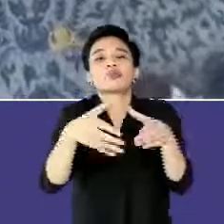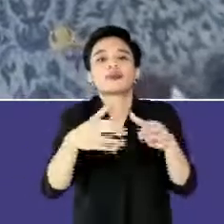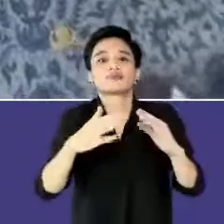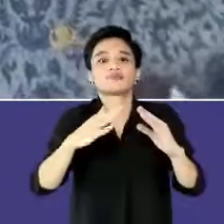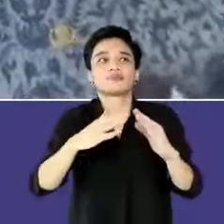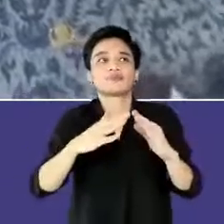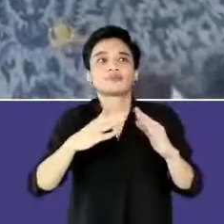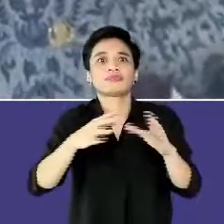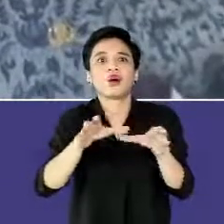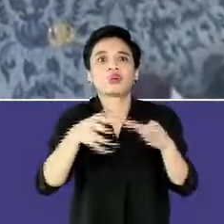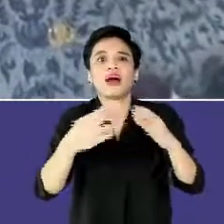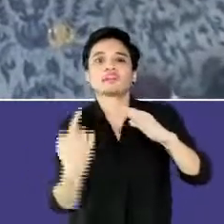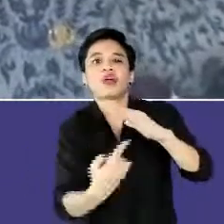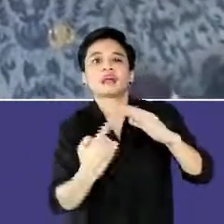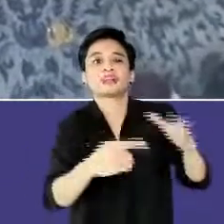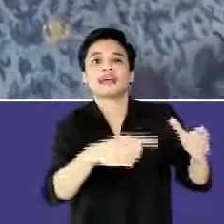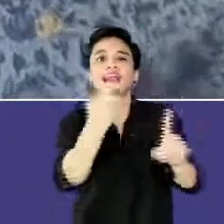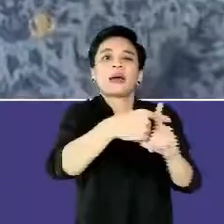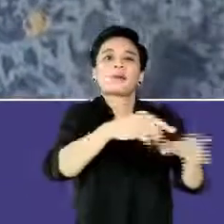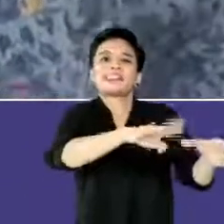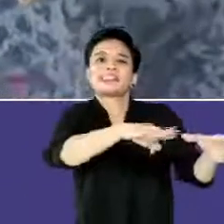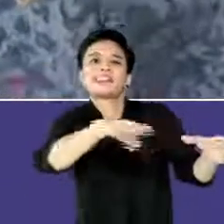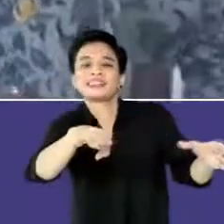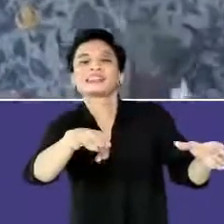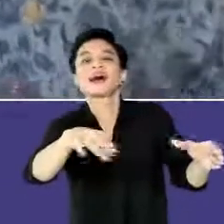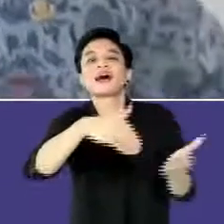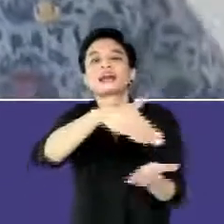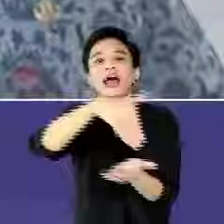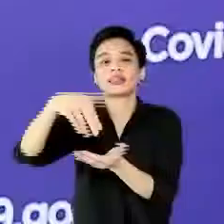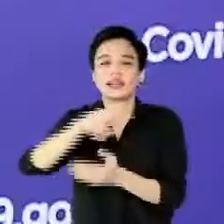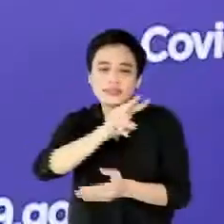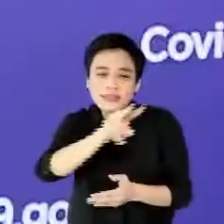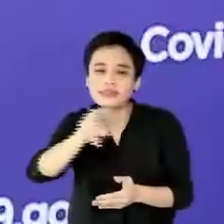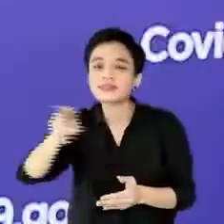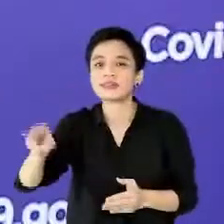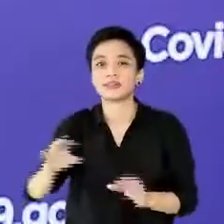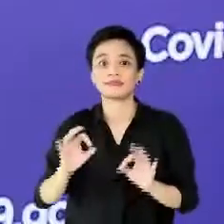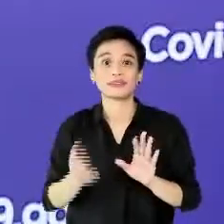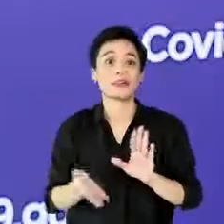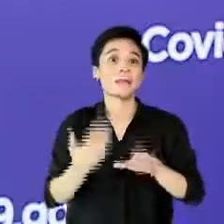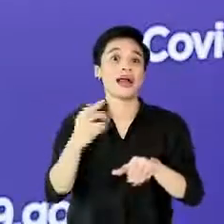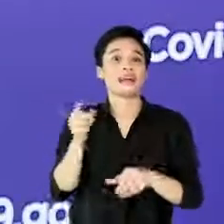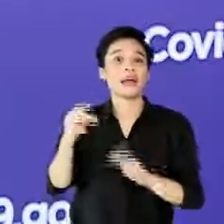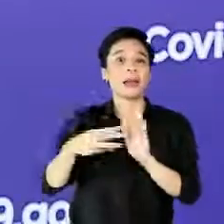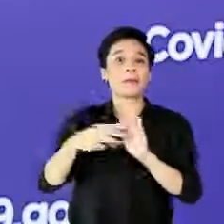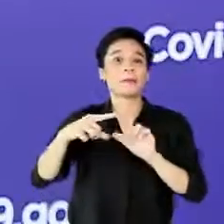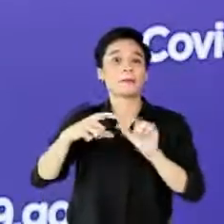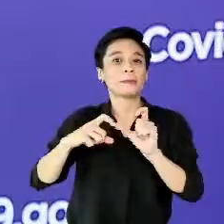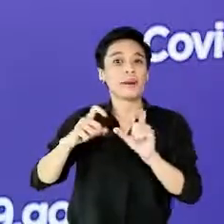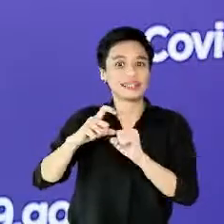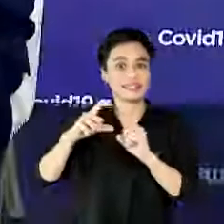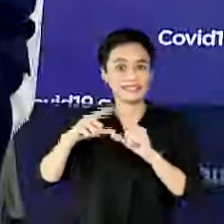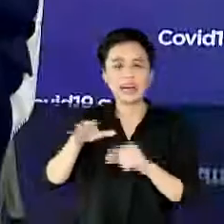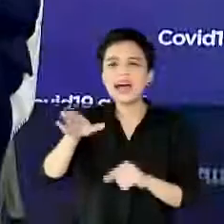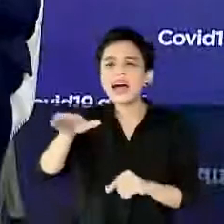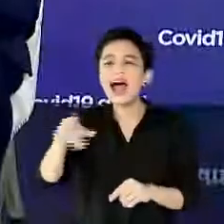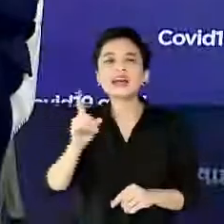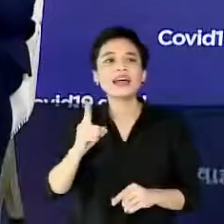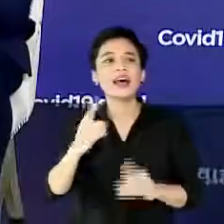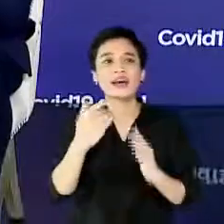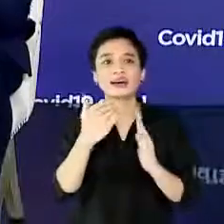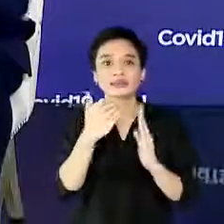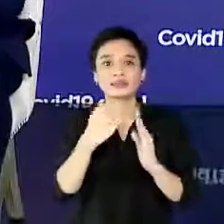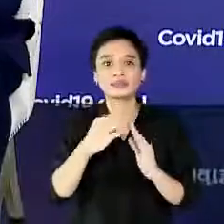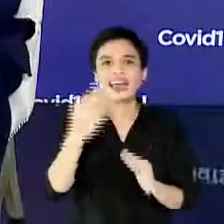Baik terima kasih Pak kita sekarang kembali ke ibu Mazda ini Ibu kalau melihat ada fenomena yang kontradiksi ya mengenai kepatuhan masyarakat